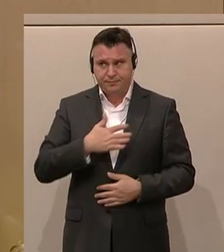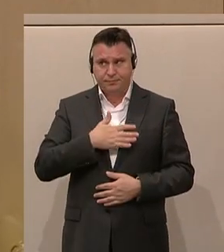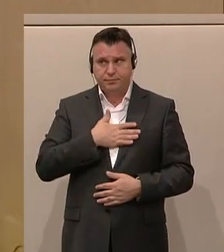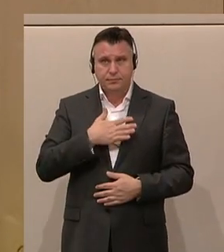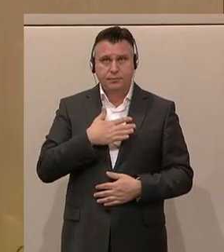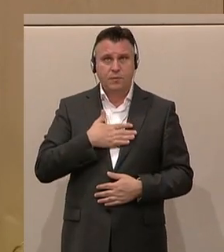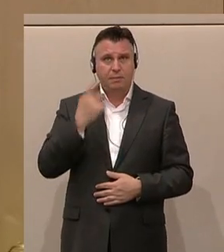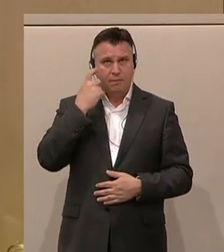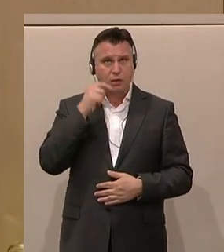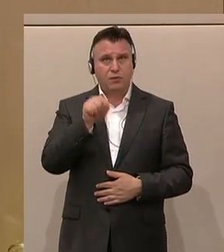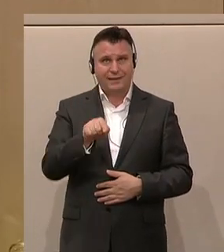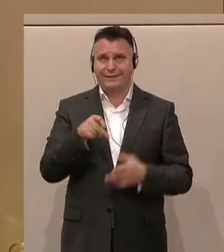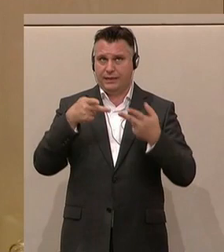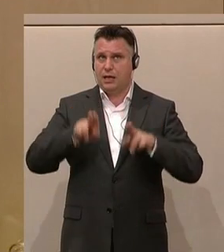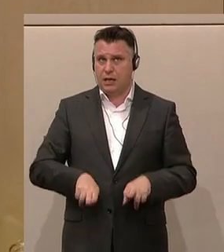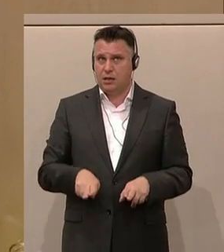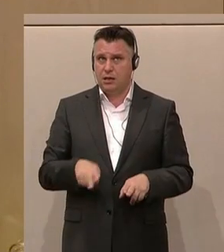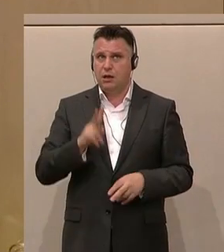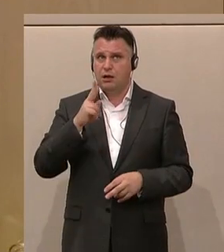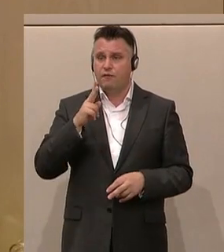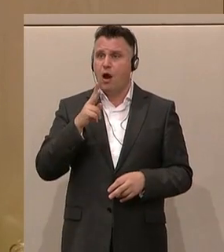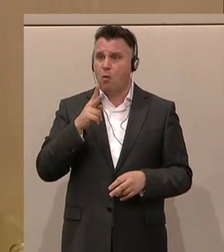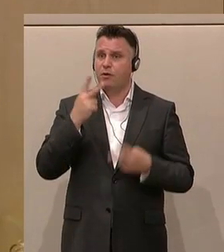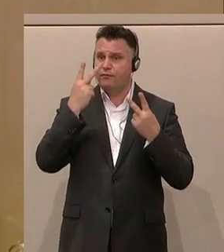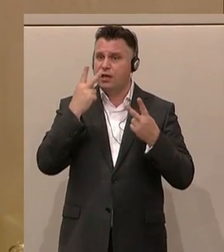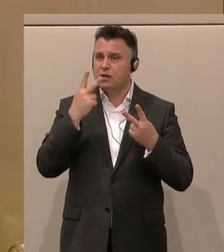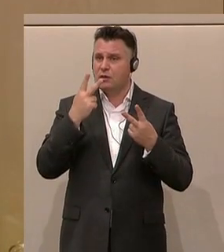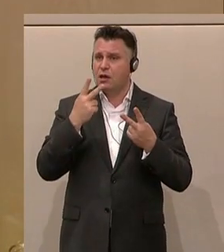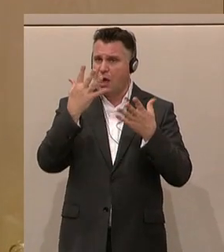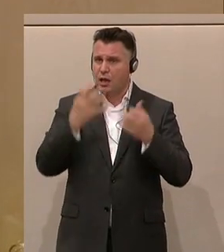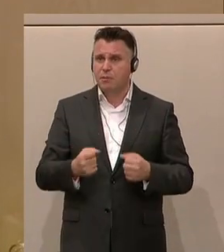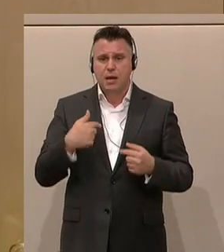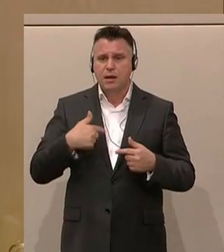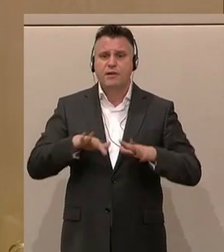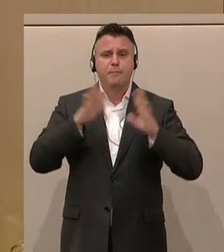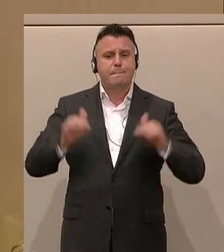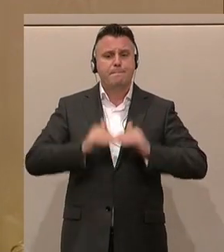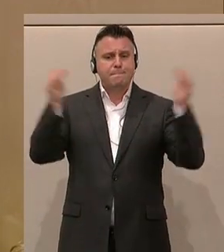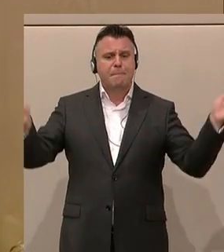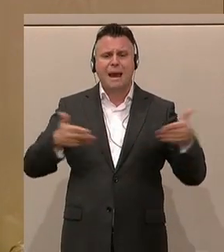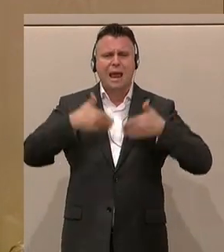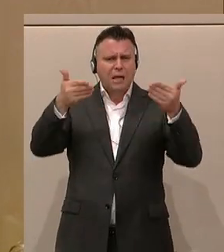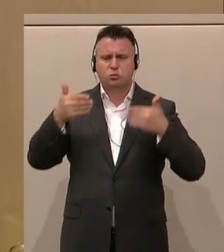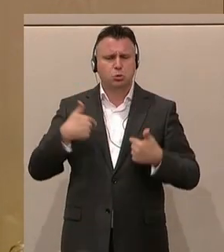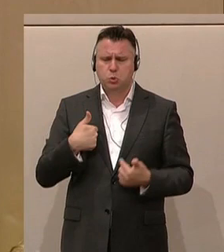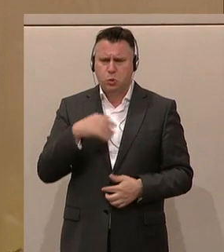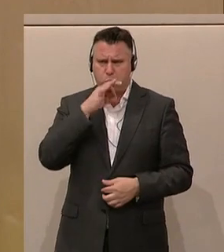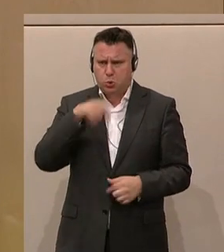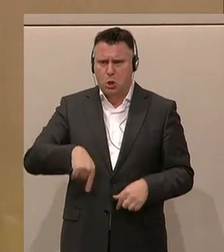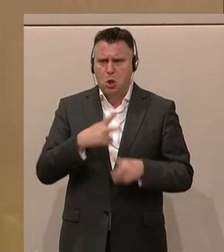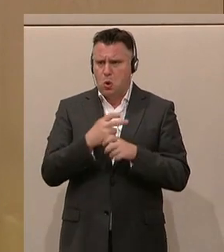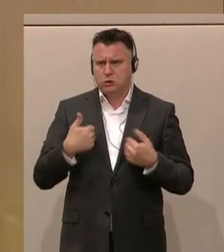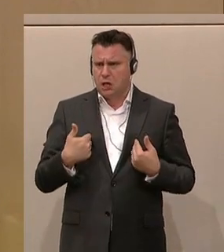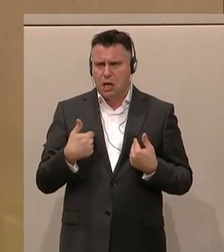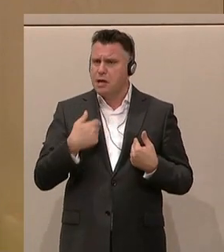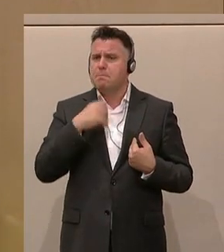meiner Sicht genau das Richtige, weil worum geht es am Ende des Tages? Wir werden in Österreich nie die Menge exportieren können, das wollen wir auch nicht und ist bis zu einem gewissen Grund auch